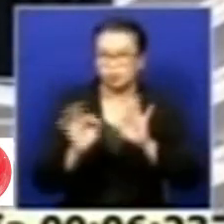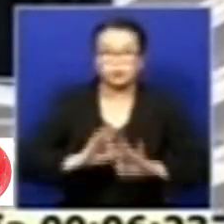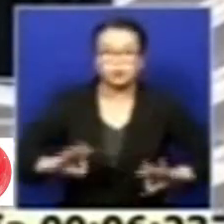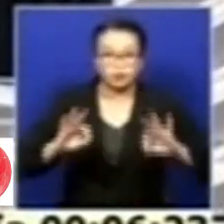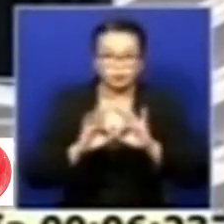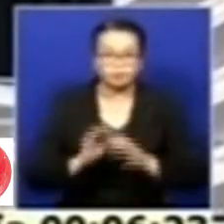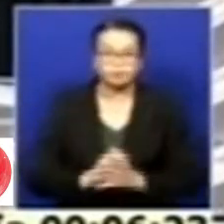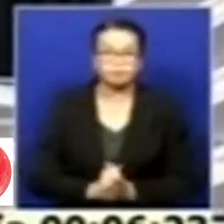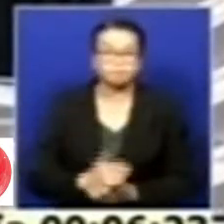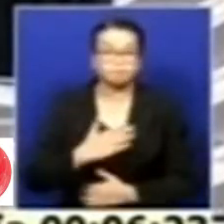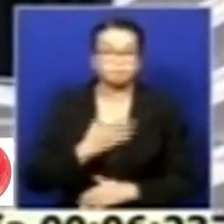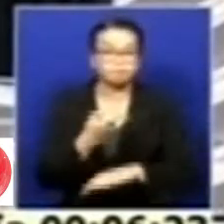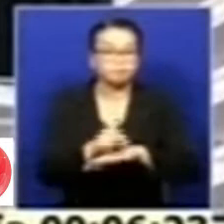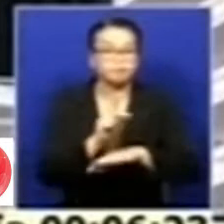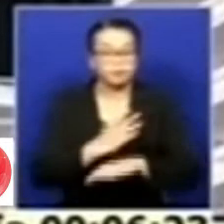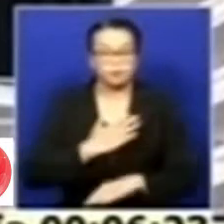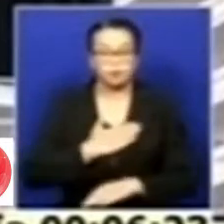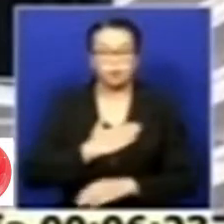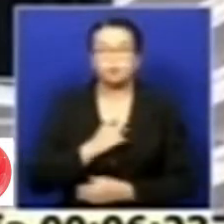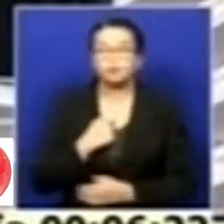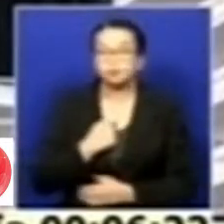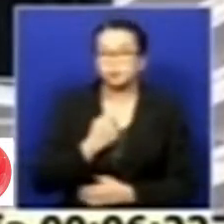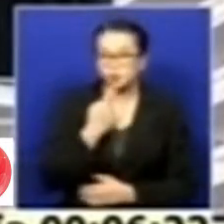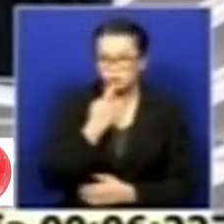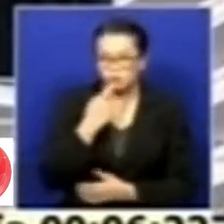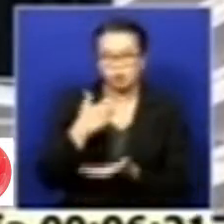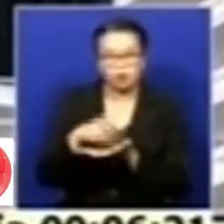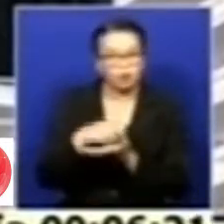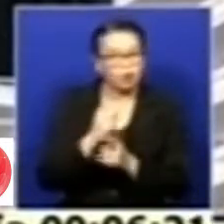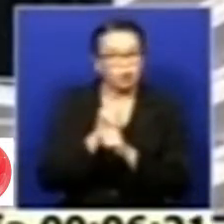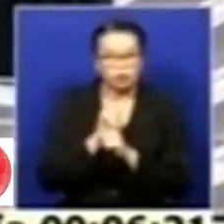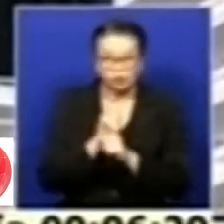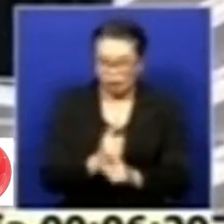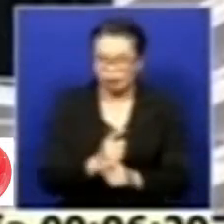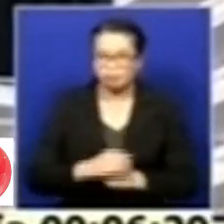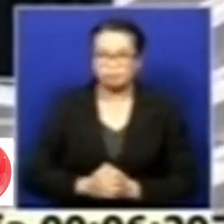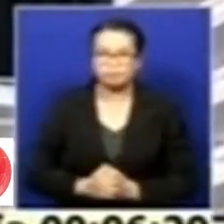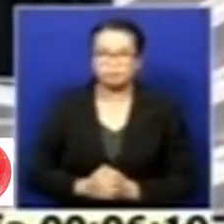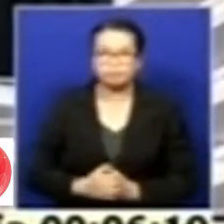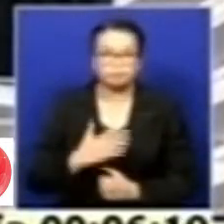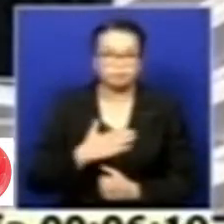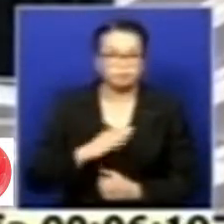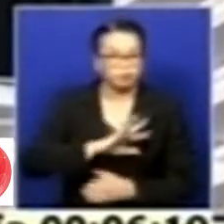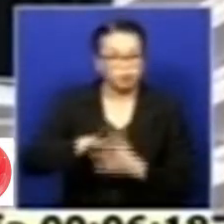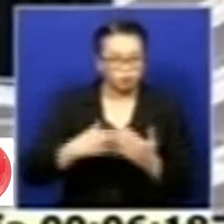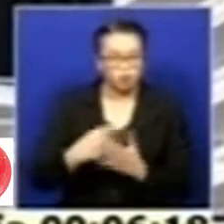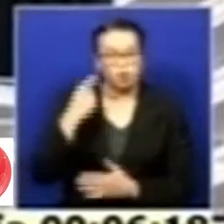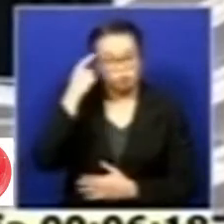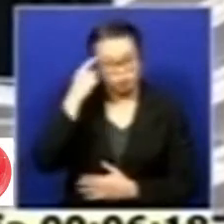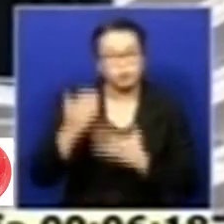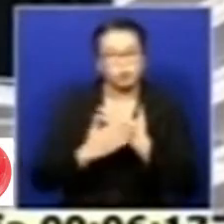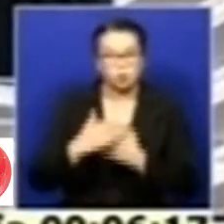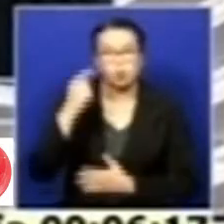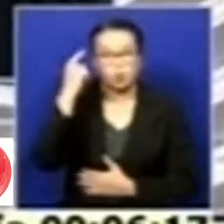มพูดตามความเหมาะสมแน่นอนนะครับผมเองก็ตามที่ท่านประธานได้พูดว่าพวกเรามีวุฒิภาวะนะครับผ